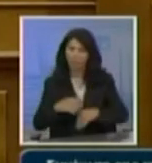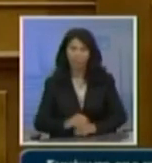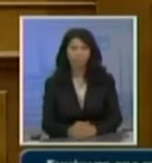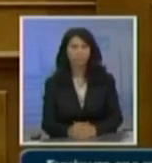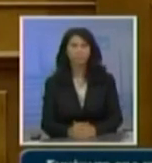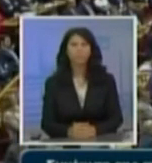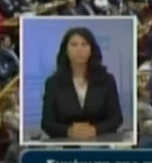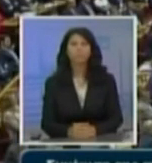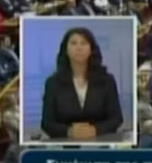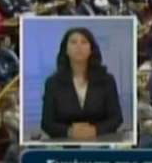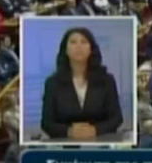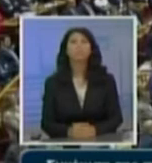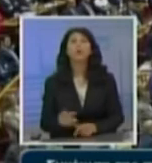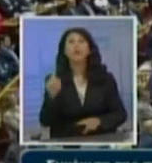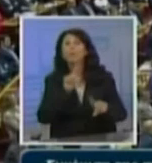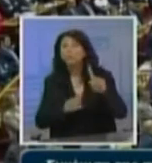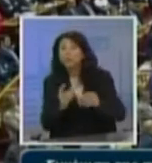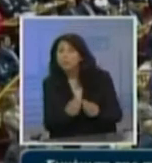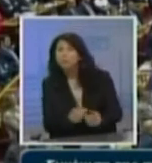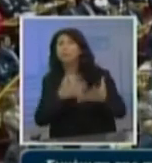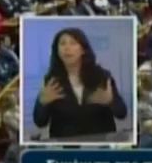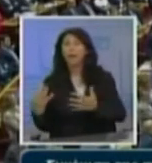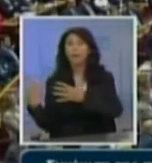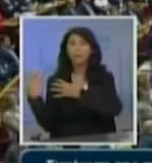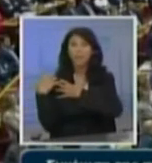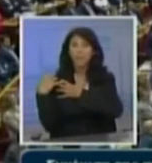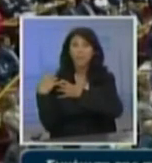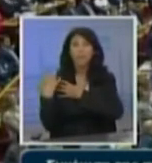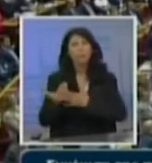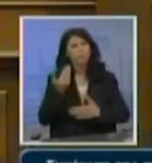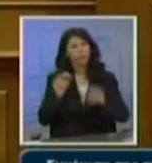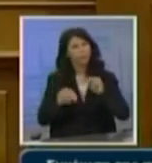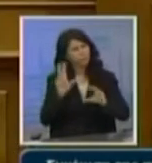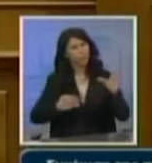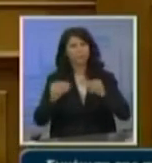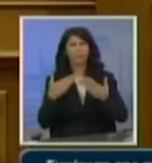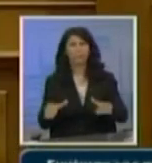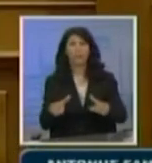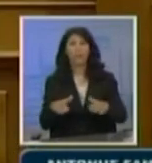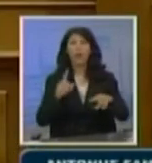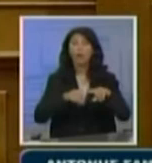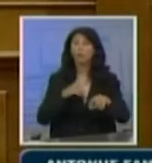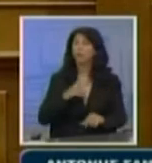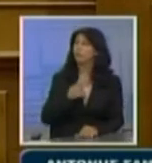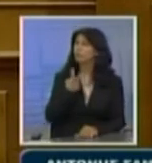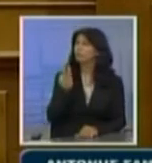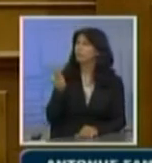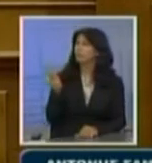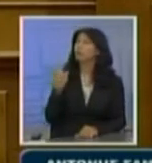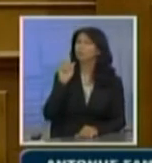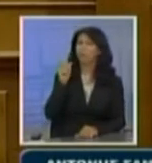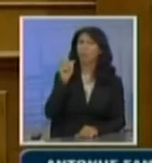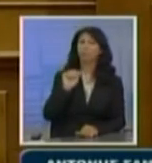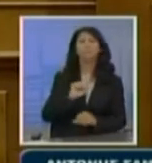και ο υπουργός Εξωτερικών, ο κ. Ευάγγελος Βενιζέλος, και ο υπουργός Οικονομικών, Γιάννης Τουρνάρας. Αυτά λοιπόν όσον αφορά και τη συνάντηση που είχε ο Πρωθυπουργός